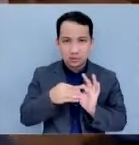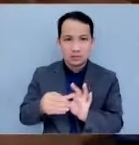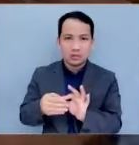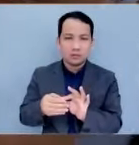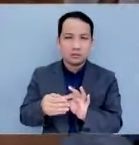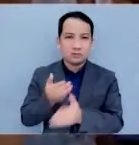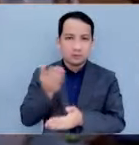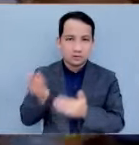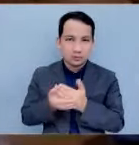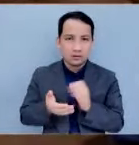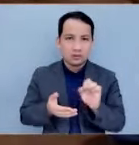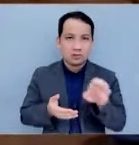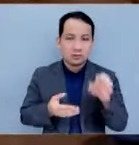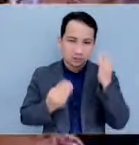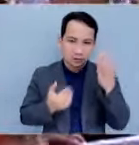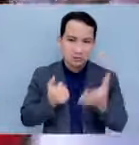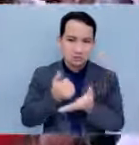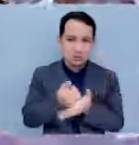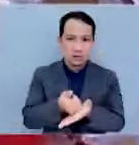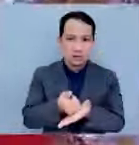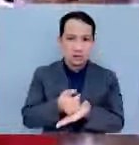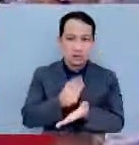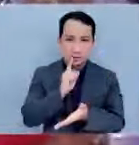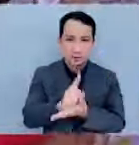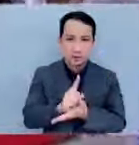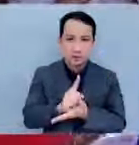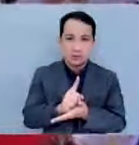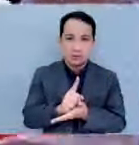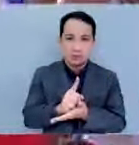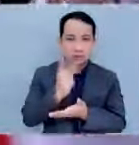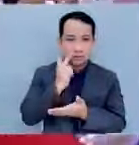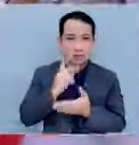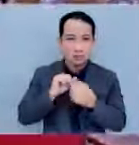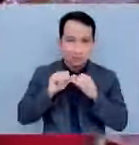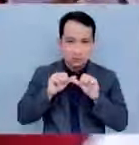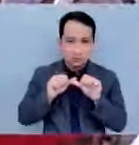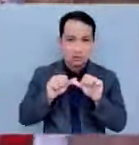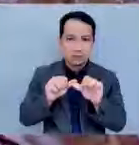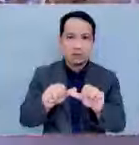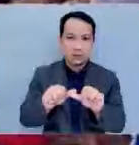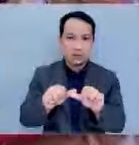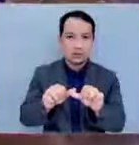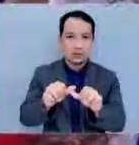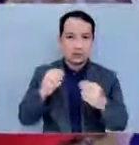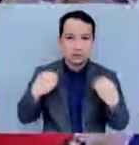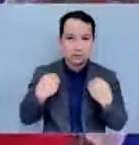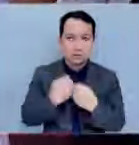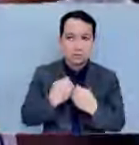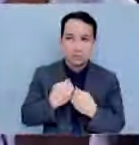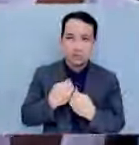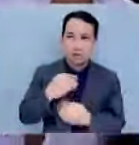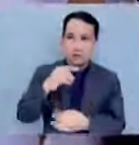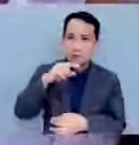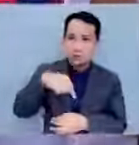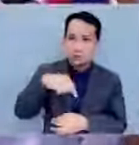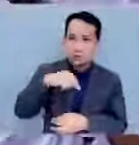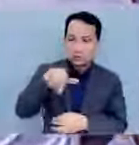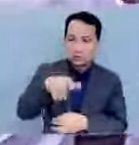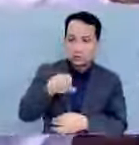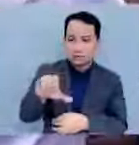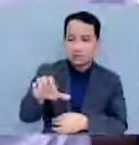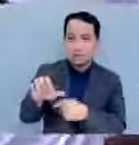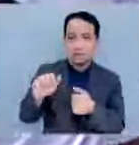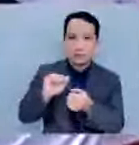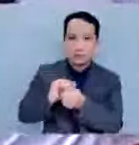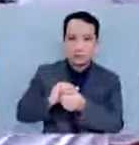Bilang pagpapakita ng suporta kay Kibuloy, nagtipon-tipon ang mga miyembro ng Kingdom of Jesus Christ at mga kakampi ni Kibuloy para